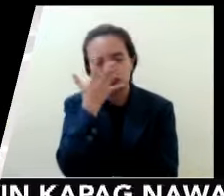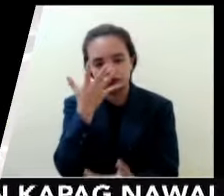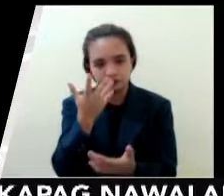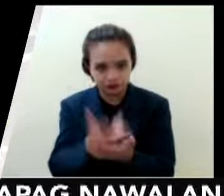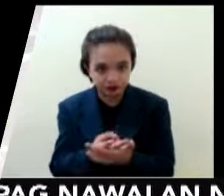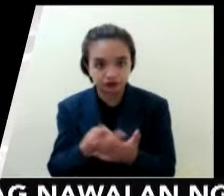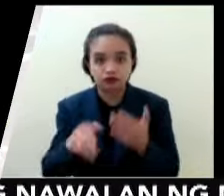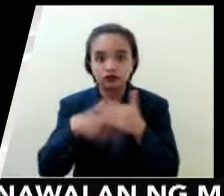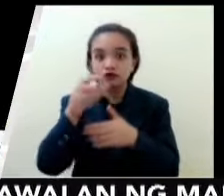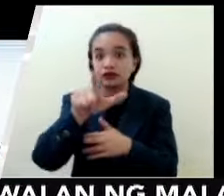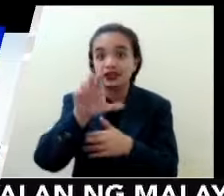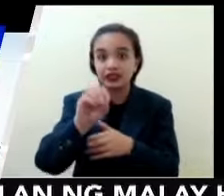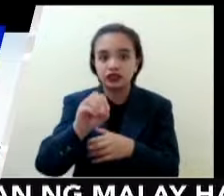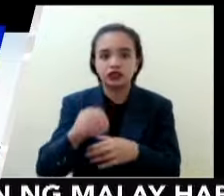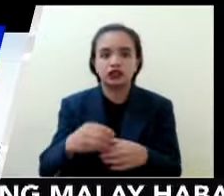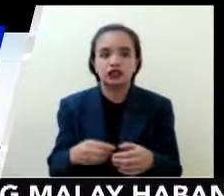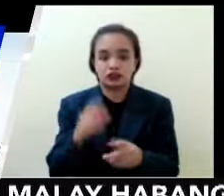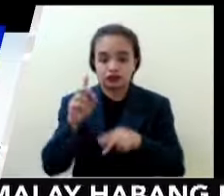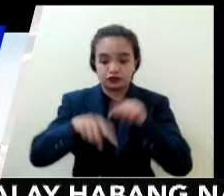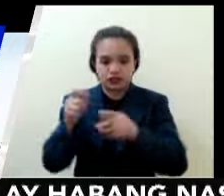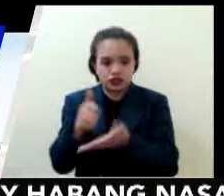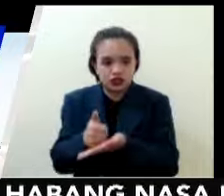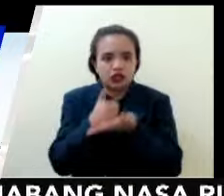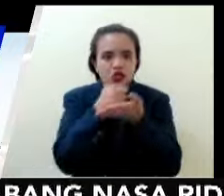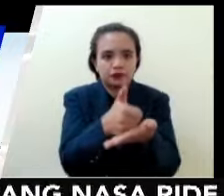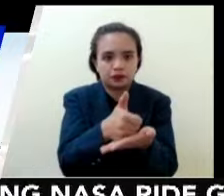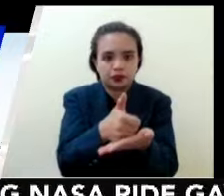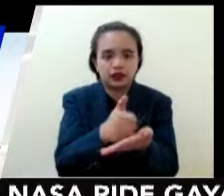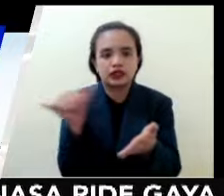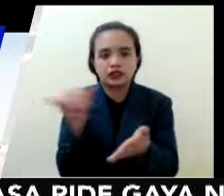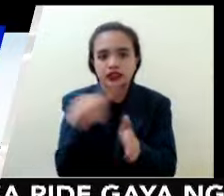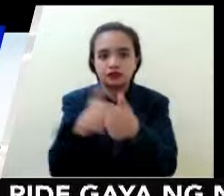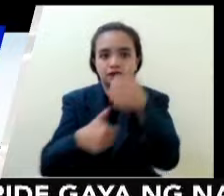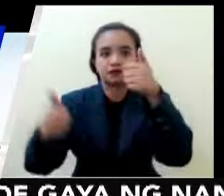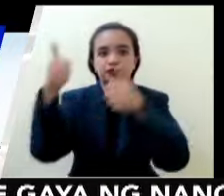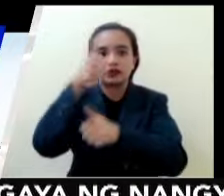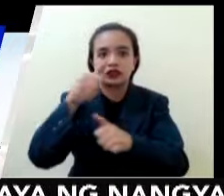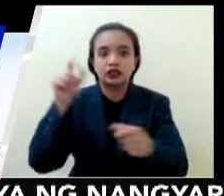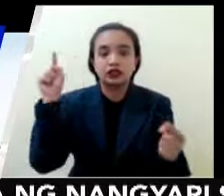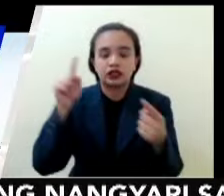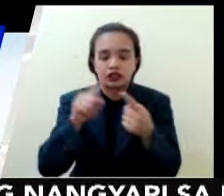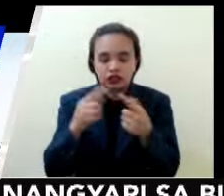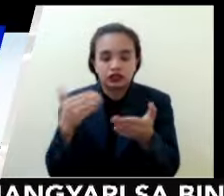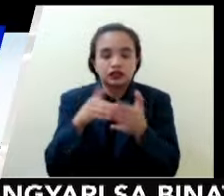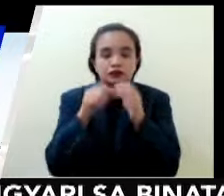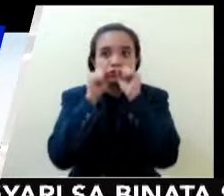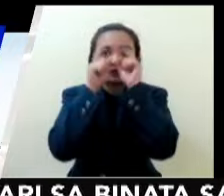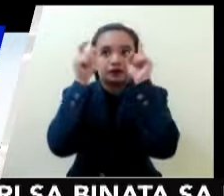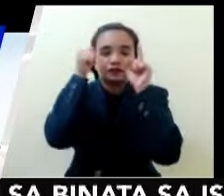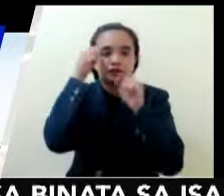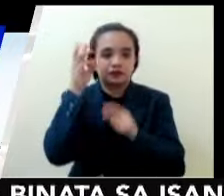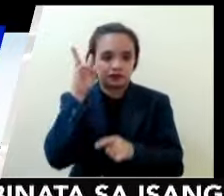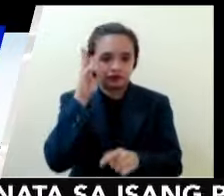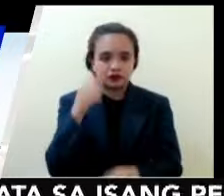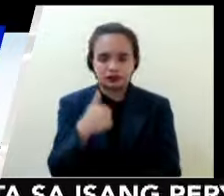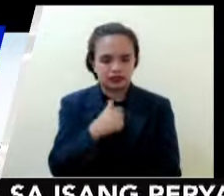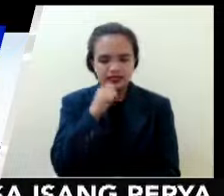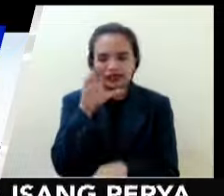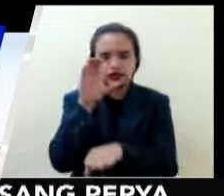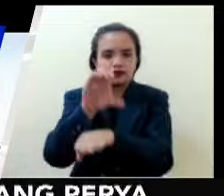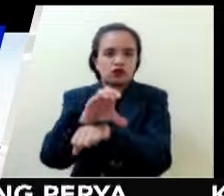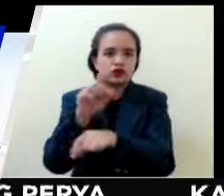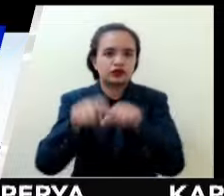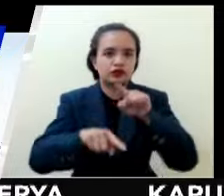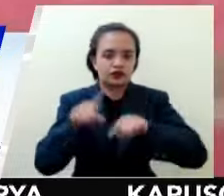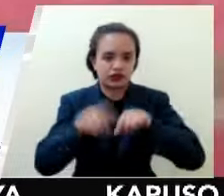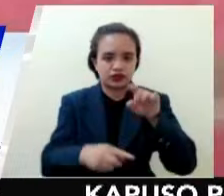naman daw inalalayan ang kanyang mga kaibigan, pati na ng pamunuan ng perya hanggang sa nagkamalay ulit ito. Hindi ko na po pipiliti yung mga kaibigan ko na sumakay